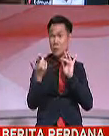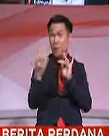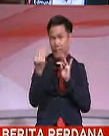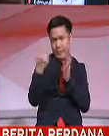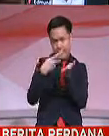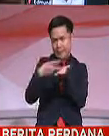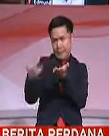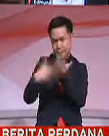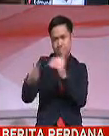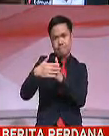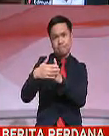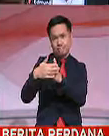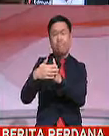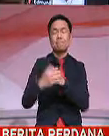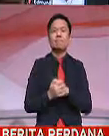balik.